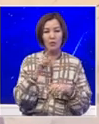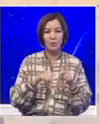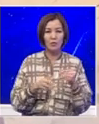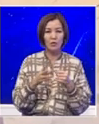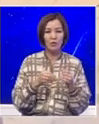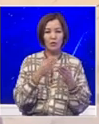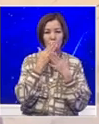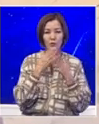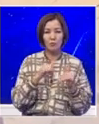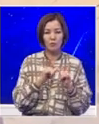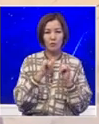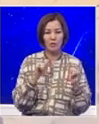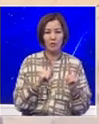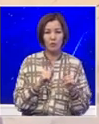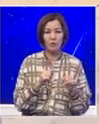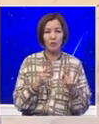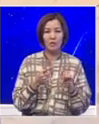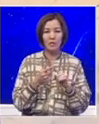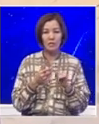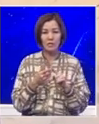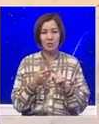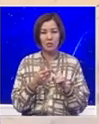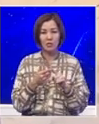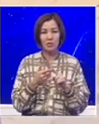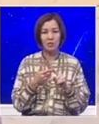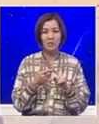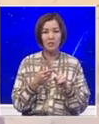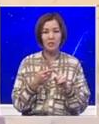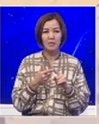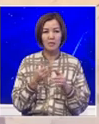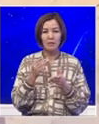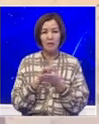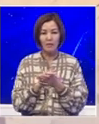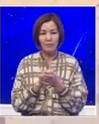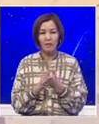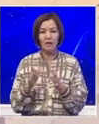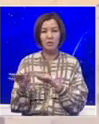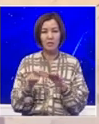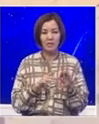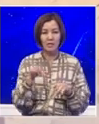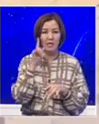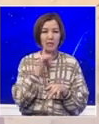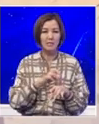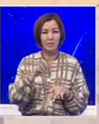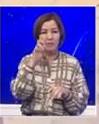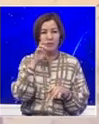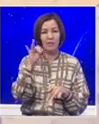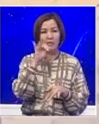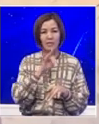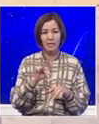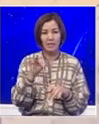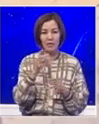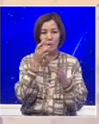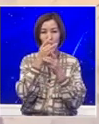деген сүйіспеншілігін арттыру болып табылады. Екіншіден және ғылымдық, танымдық қазақ мемлекеттілігінің тарихын және тарихи